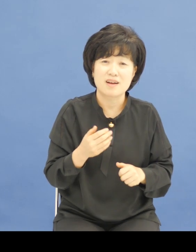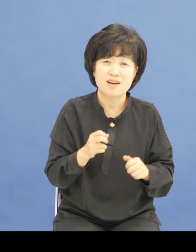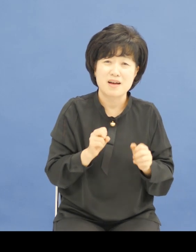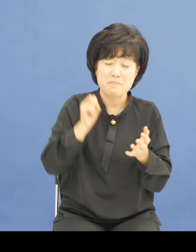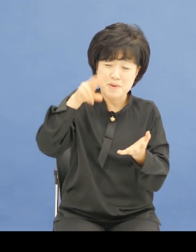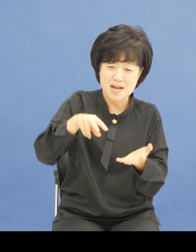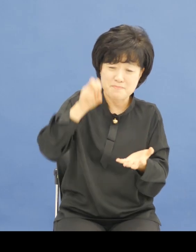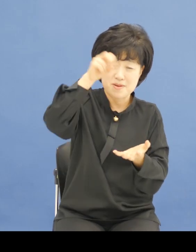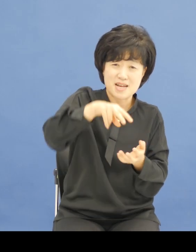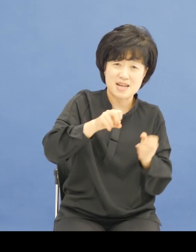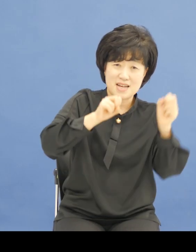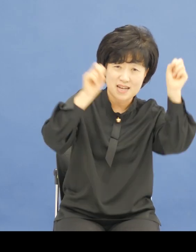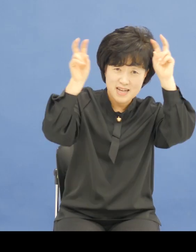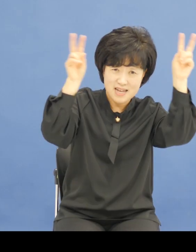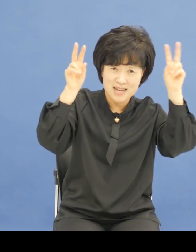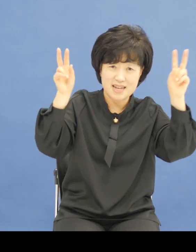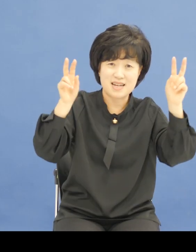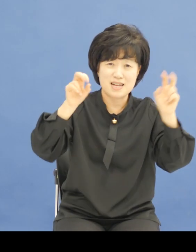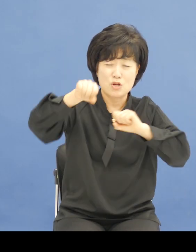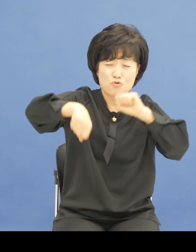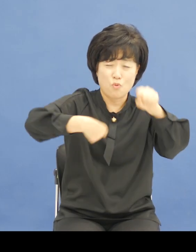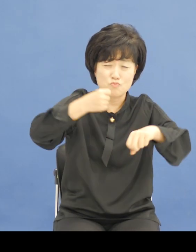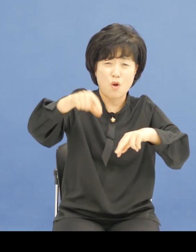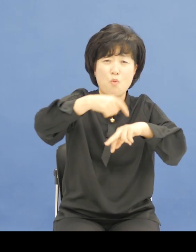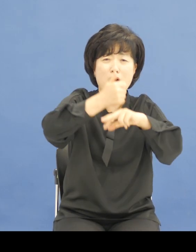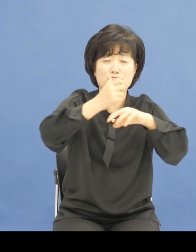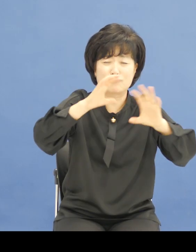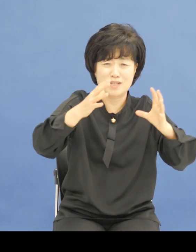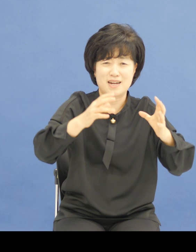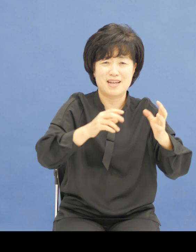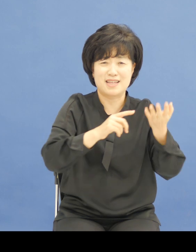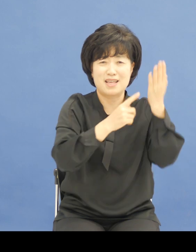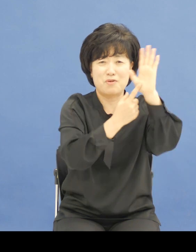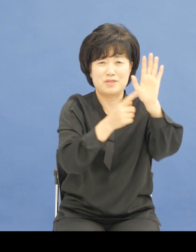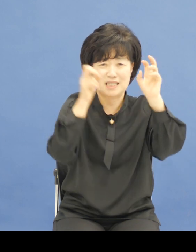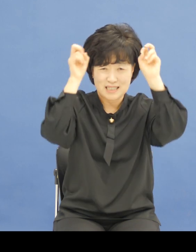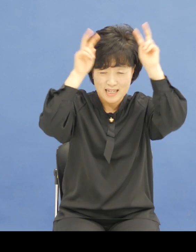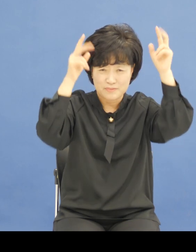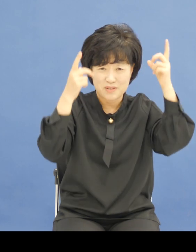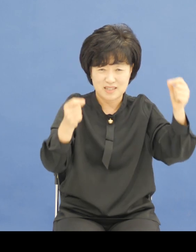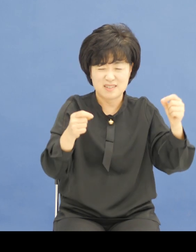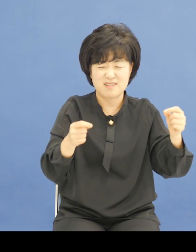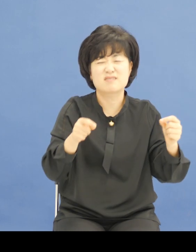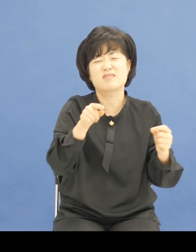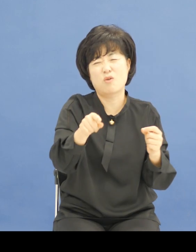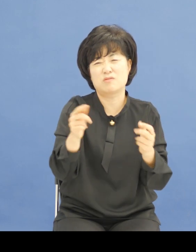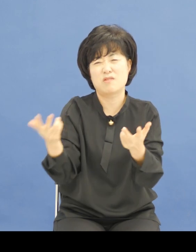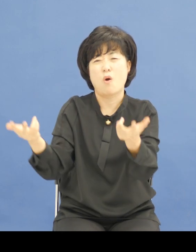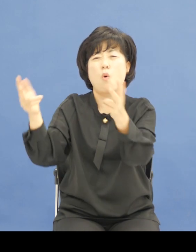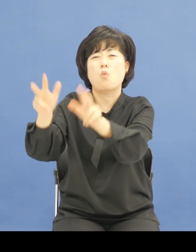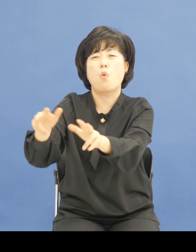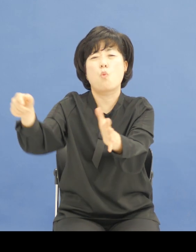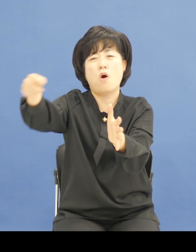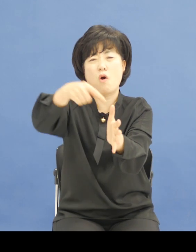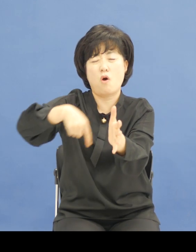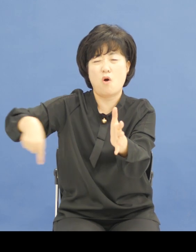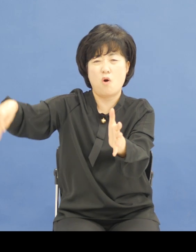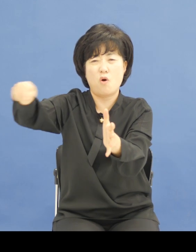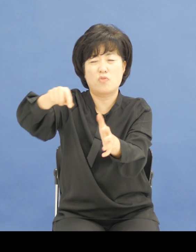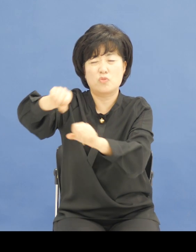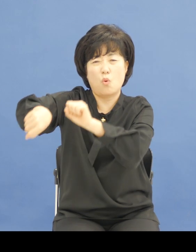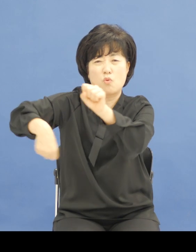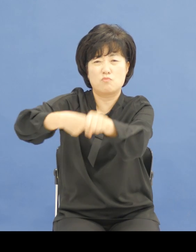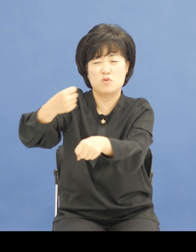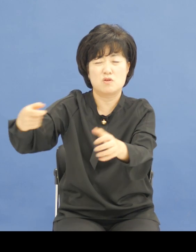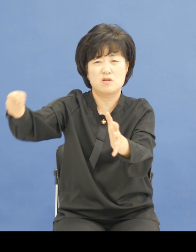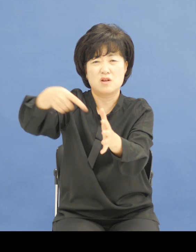해요. 있어요. 사슴 같이 생긴 동물의 왕국에 나오는 동물의 왕국에 자주 출연하는 네, 사슴 같은 거 있어요. 그런 게 좀 특이한 사슴 같은 거. 그거 스티크